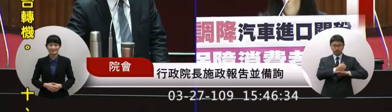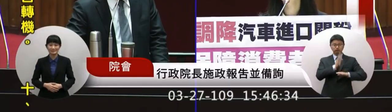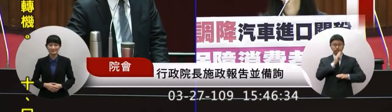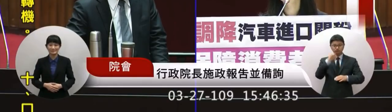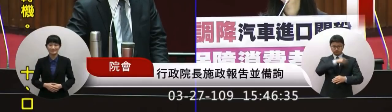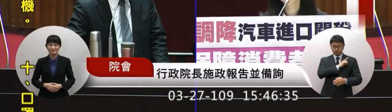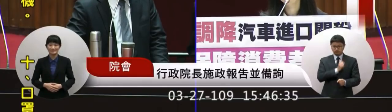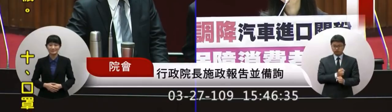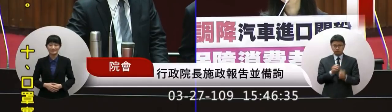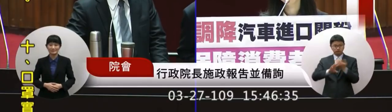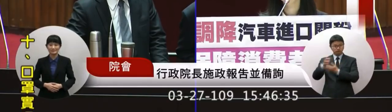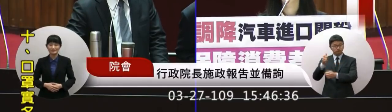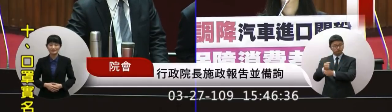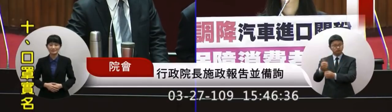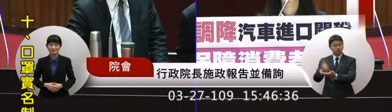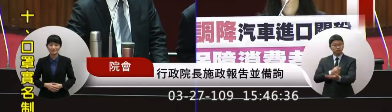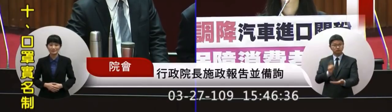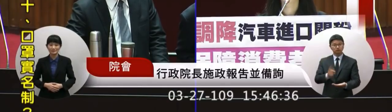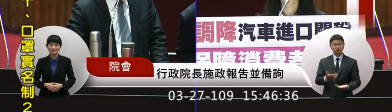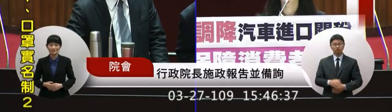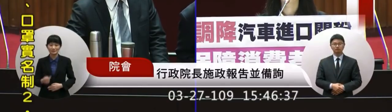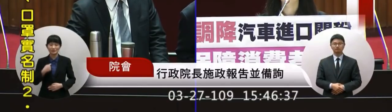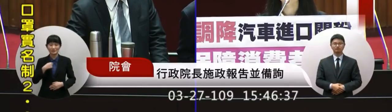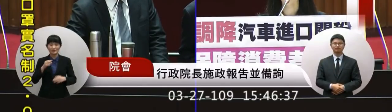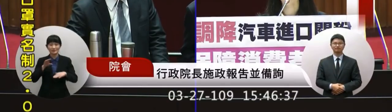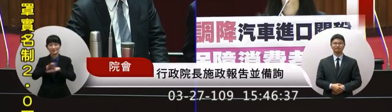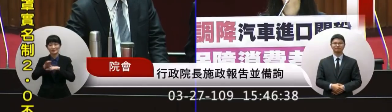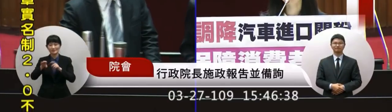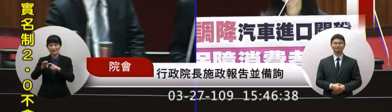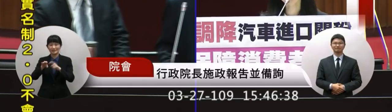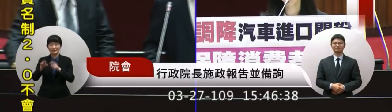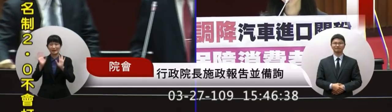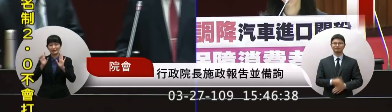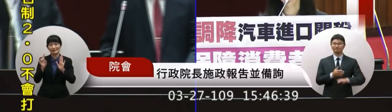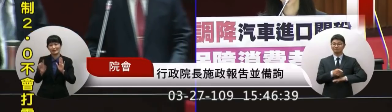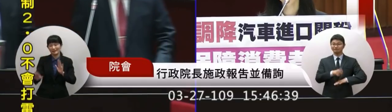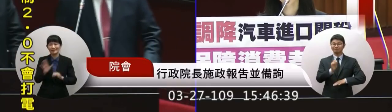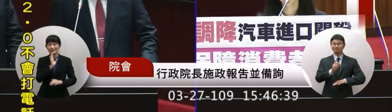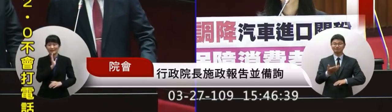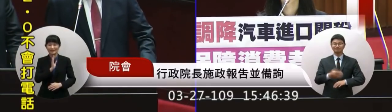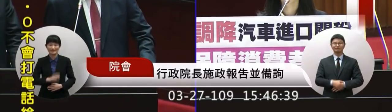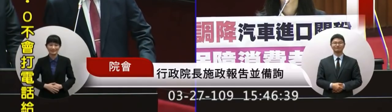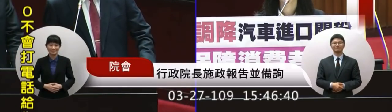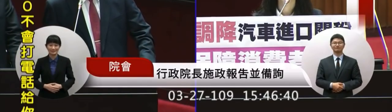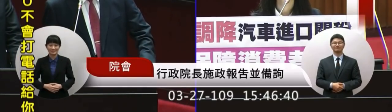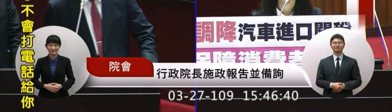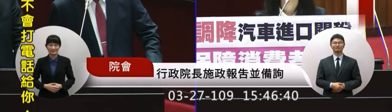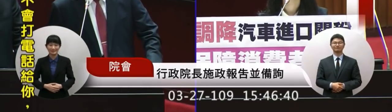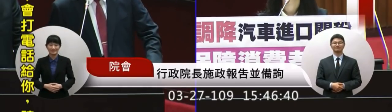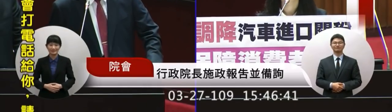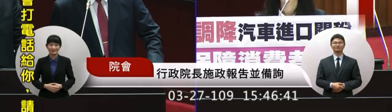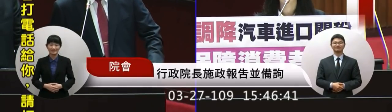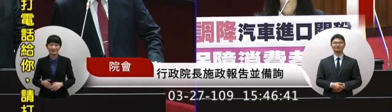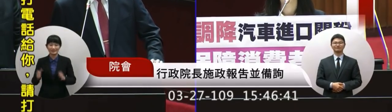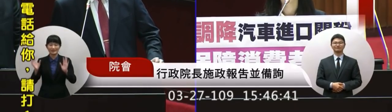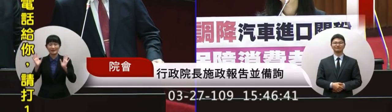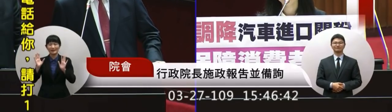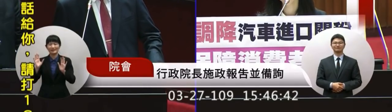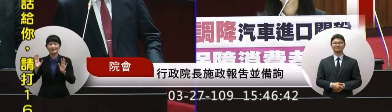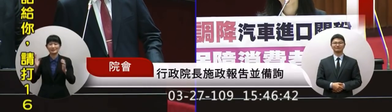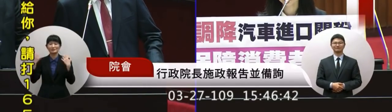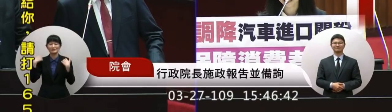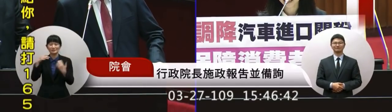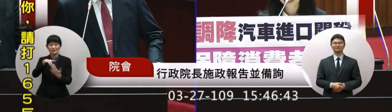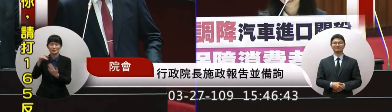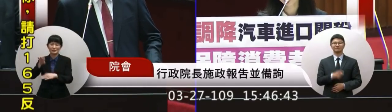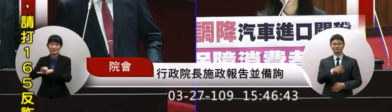国产车？ 我是囡仔去买的啦。 是进口还是国产的？ 以前囡仔去订，我嘛都不敢注意。